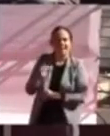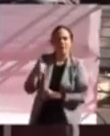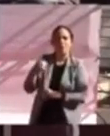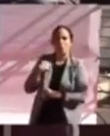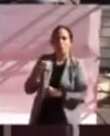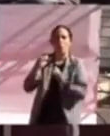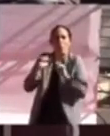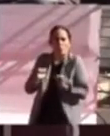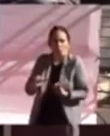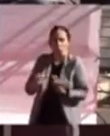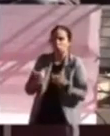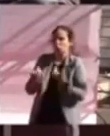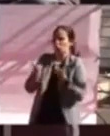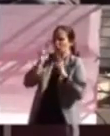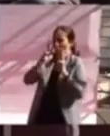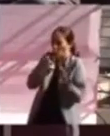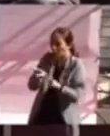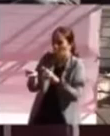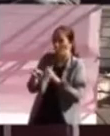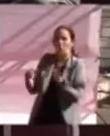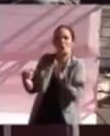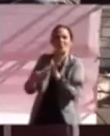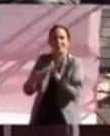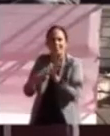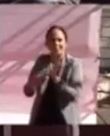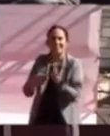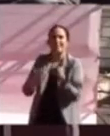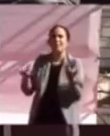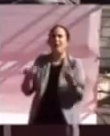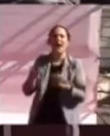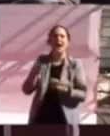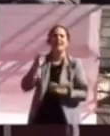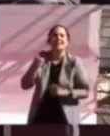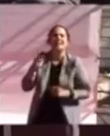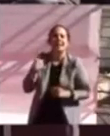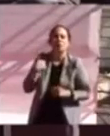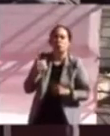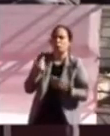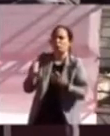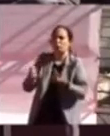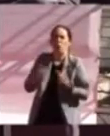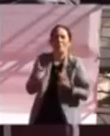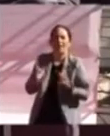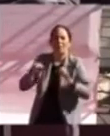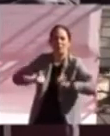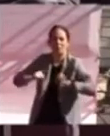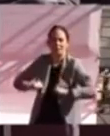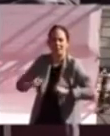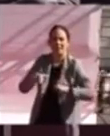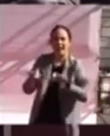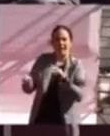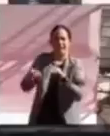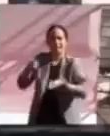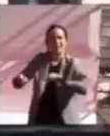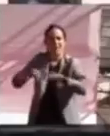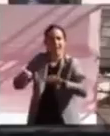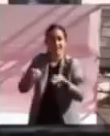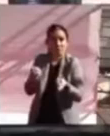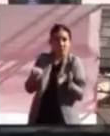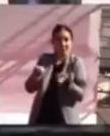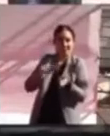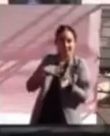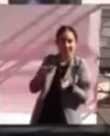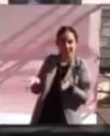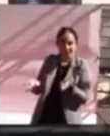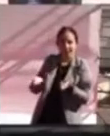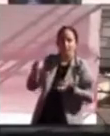diritti di quei lavoratori seme lamenti di lion only controllo più e allora io mi fermo ma penso